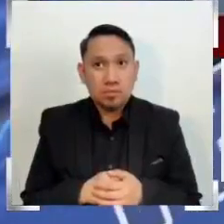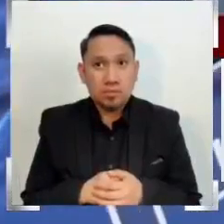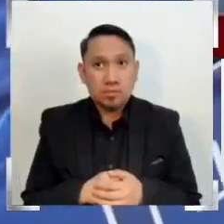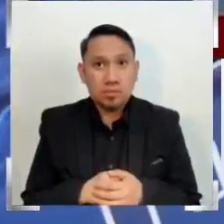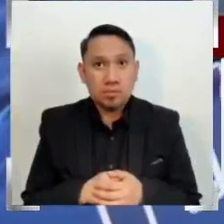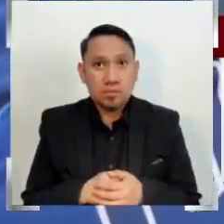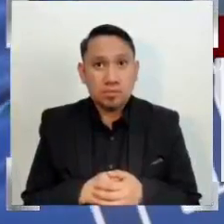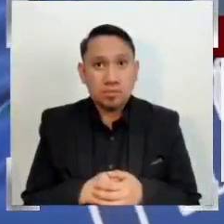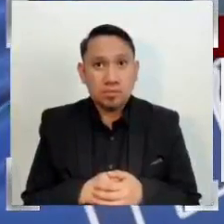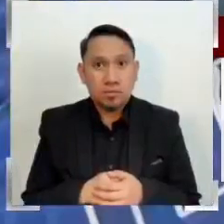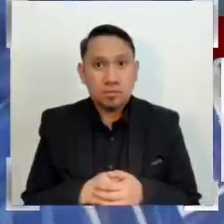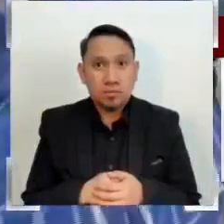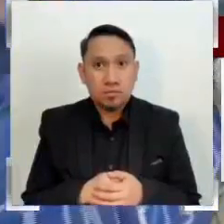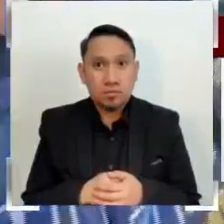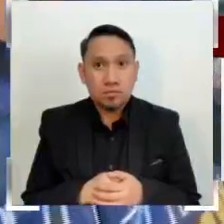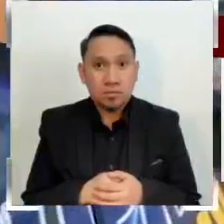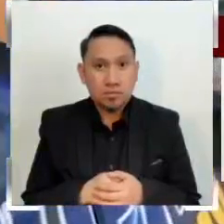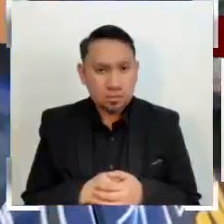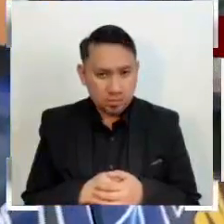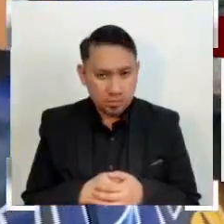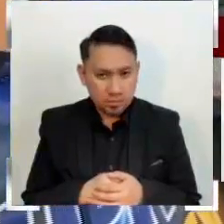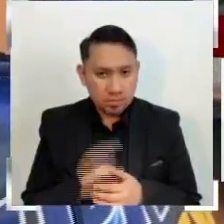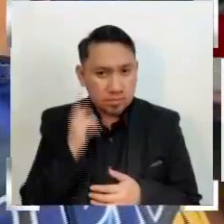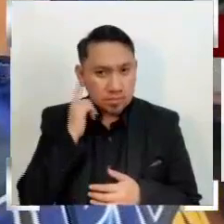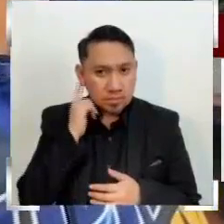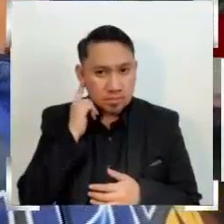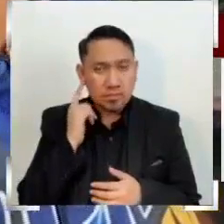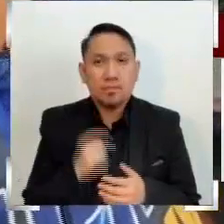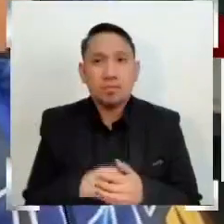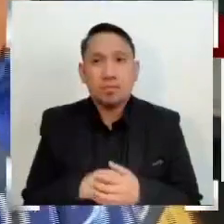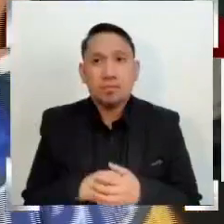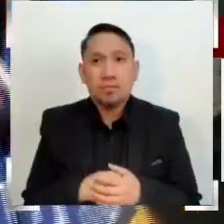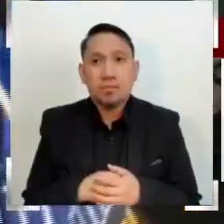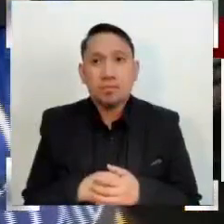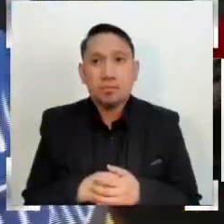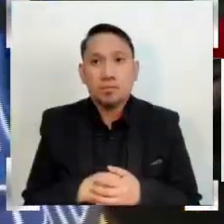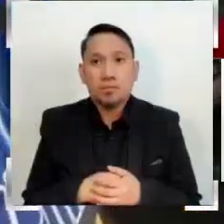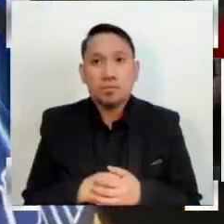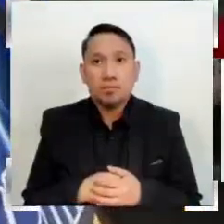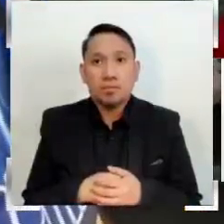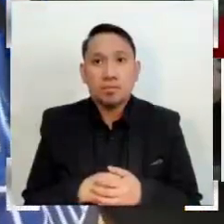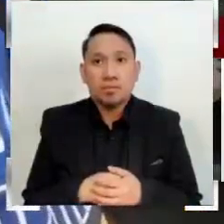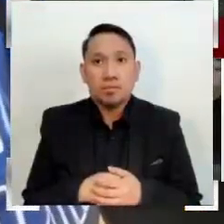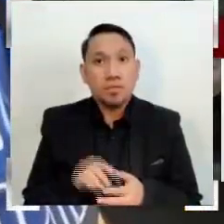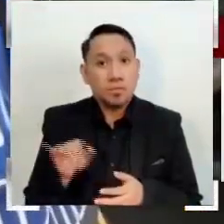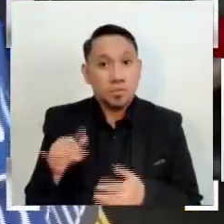Proceed pa rin sa mission. Pero confirmed, sir, na ano yun? Chinese